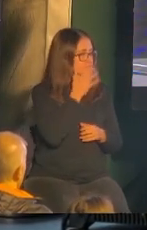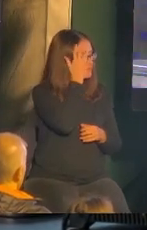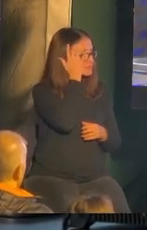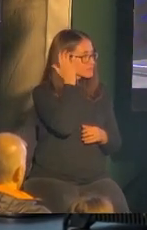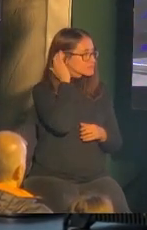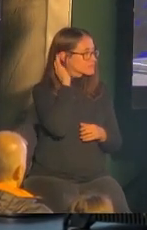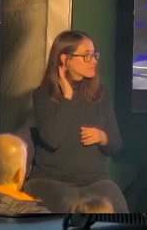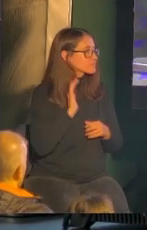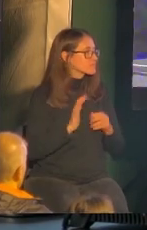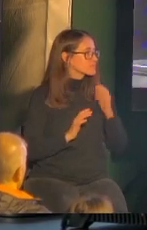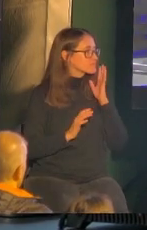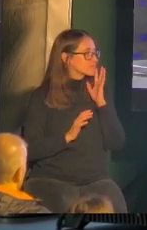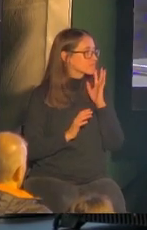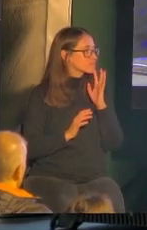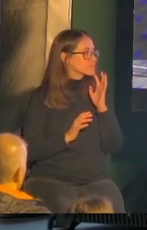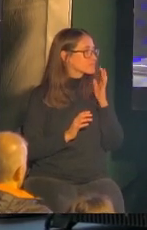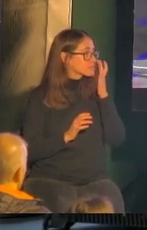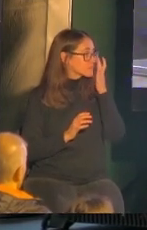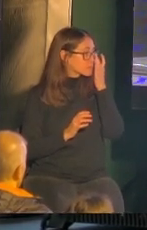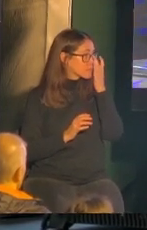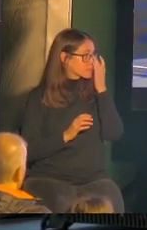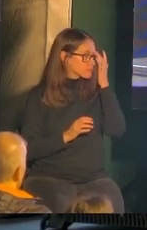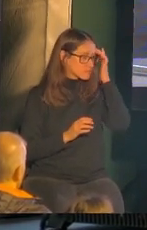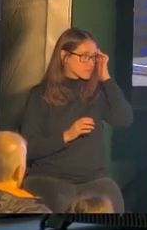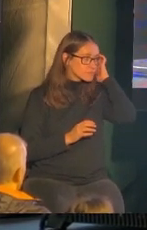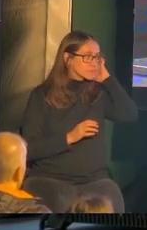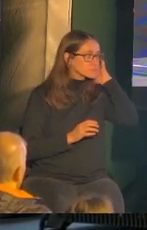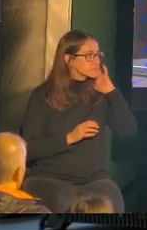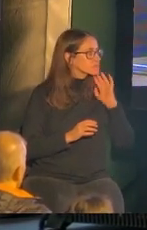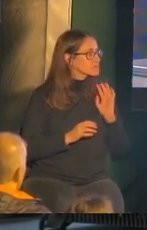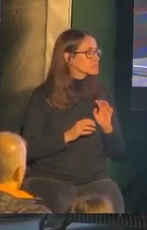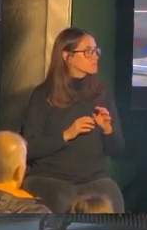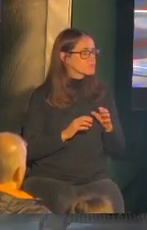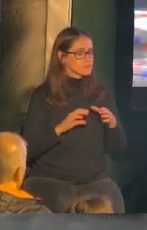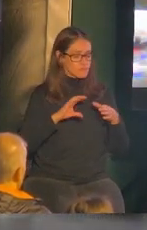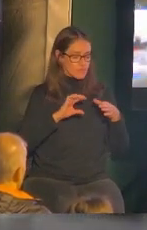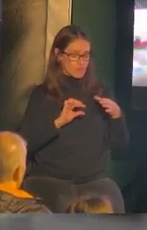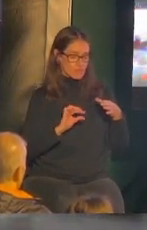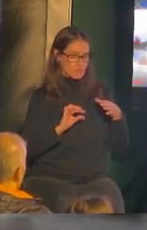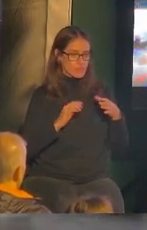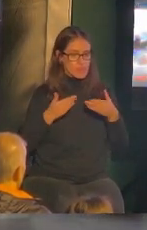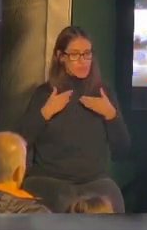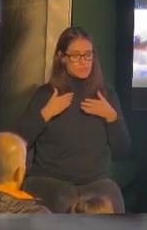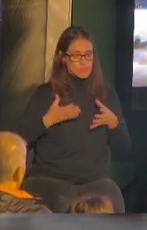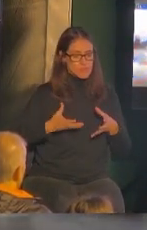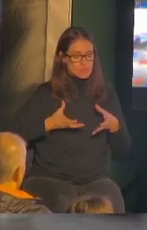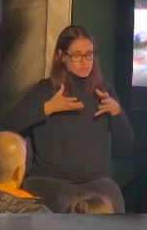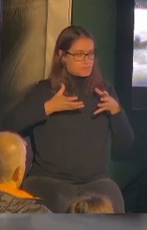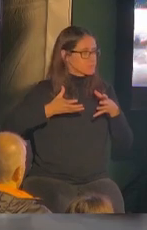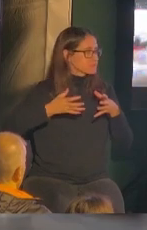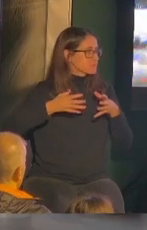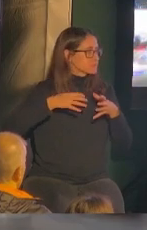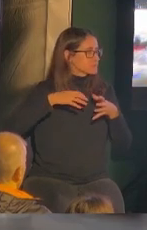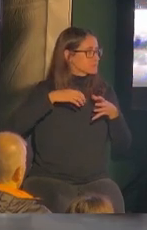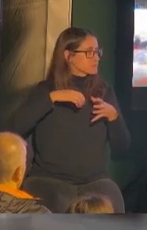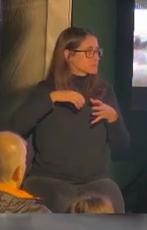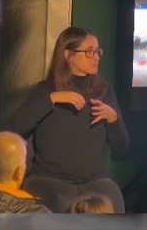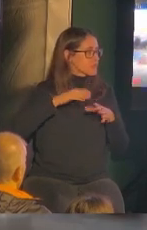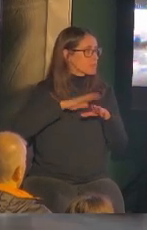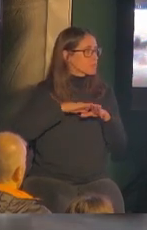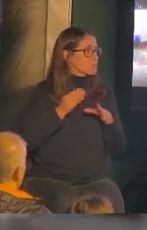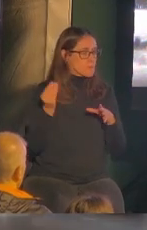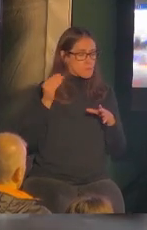Igual, com que hi ha poca quantitat, m'hauràs d'ajudar una mica. Sí, quan es cumi una mica, el que farem és afegir-li el